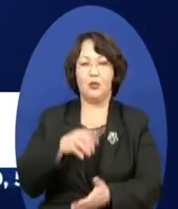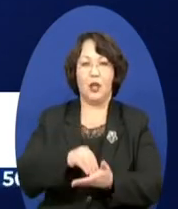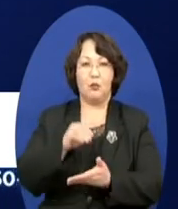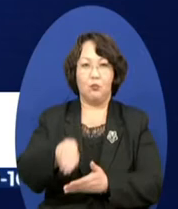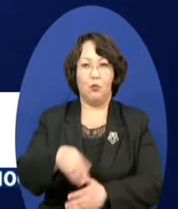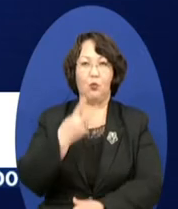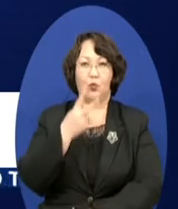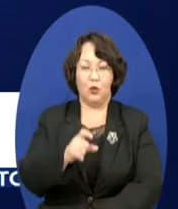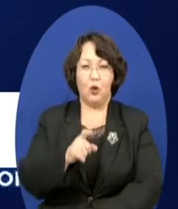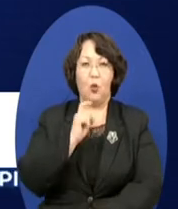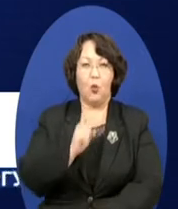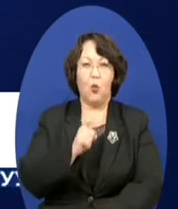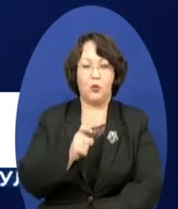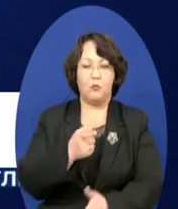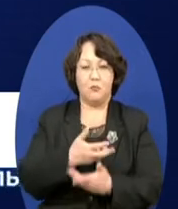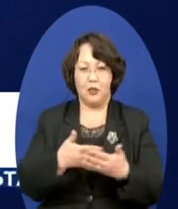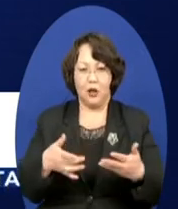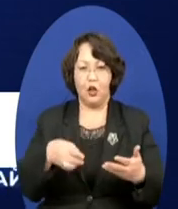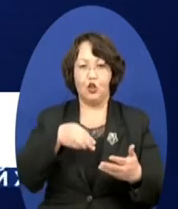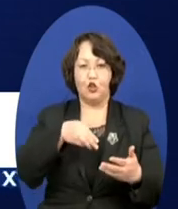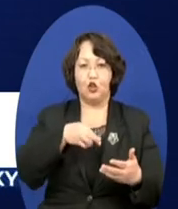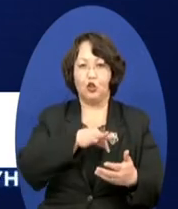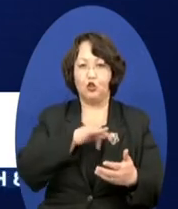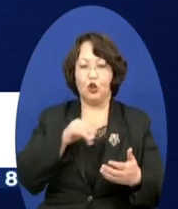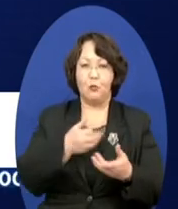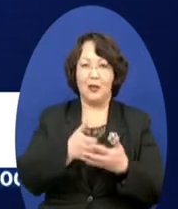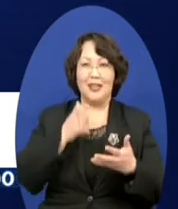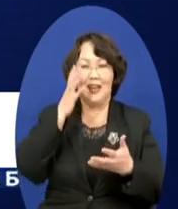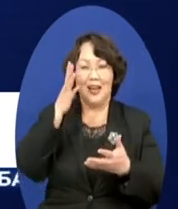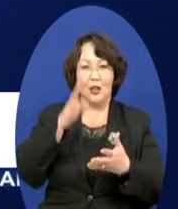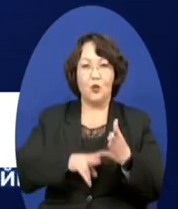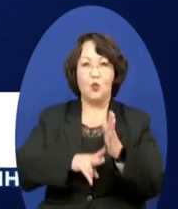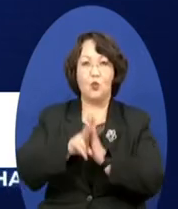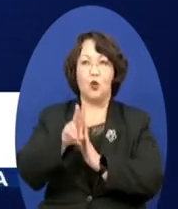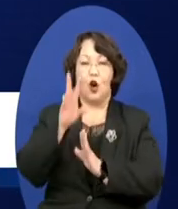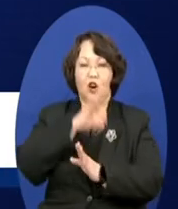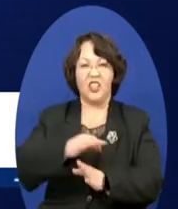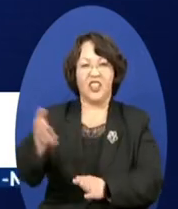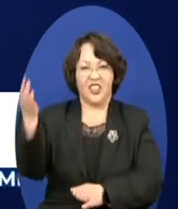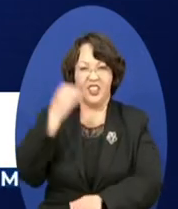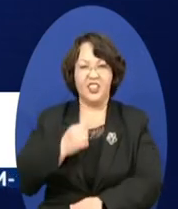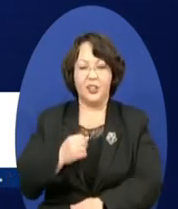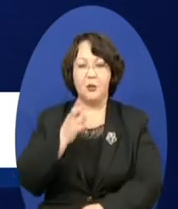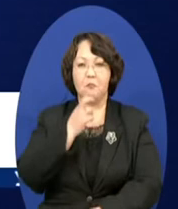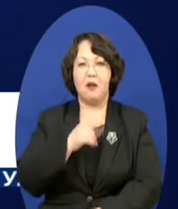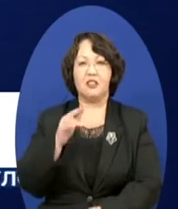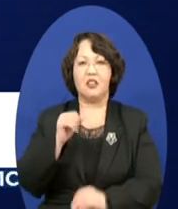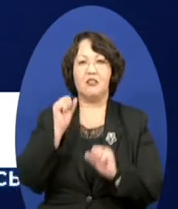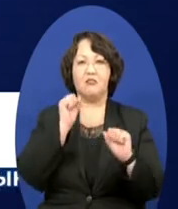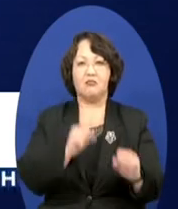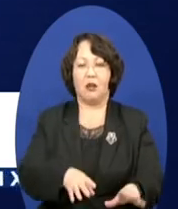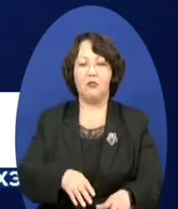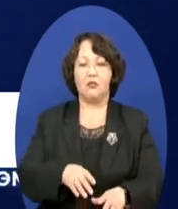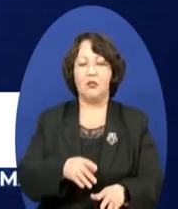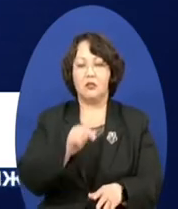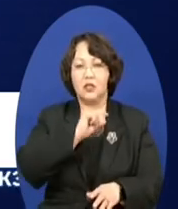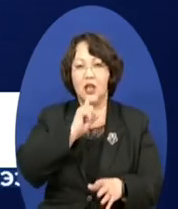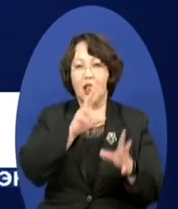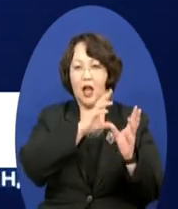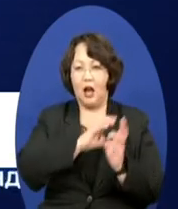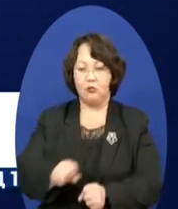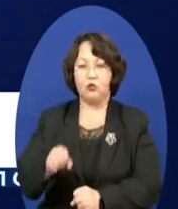үн бүхий хуучин тоногт хөөрөмж за мөн ирээдүйд бий болох орлогыг барьцаалж зээл авчээ. Компани тоногт хөөрөмжөө